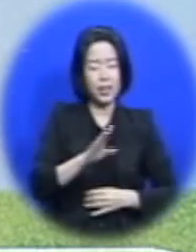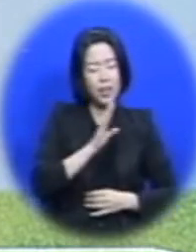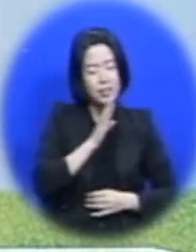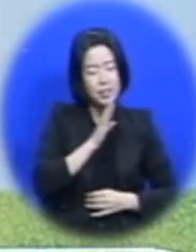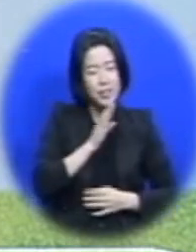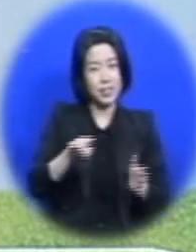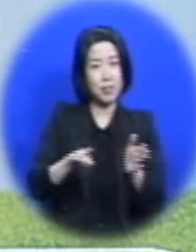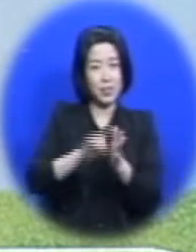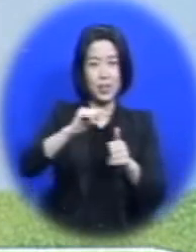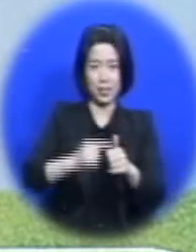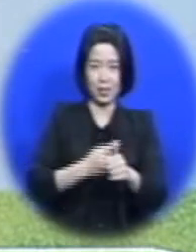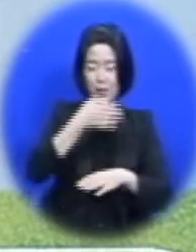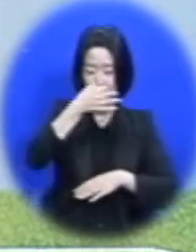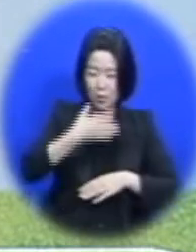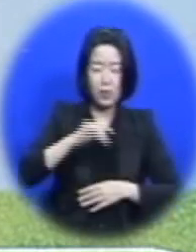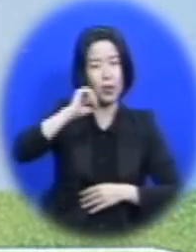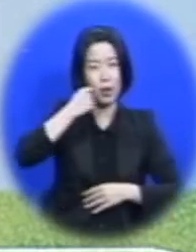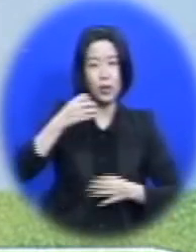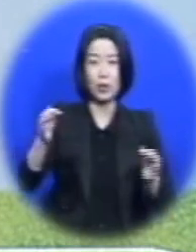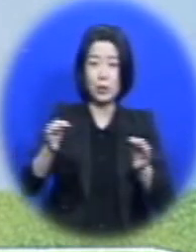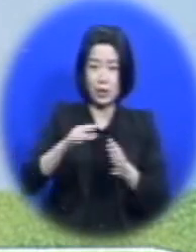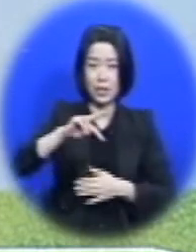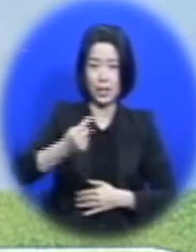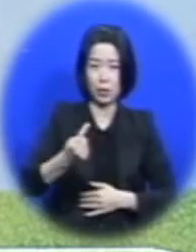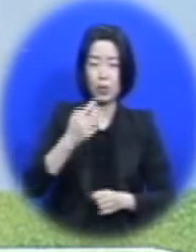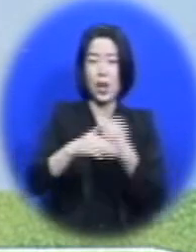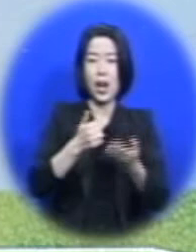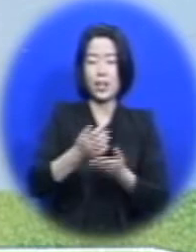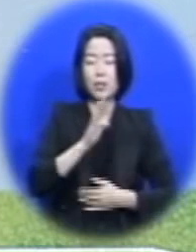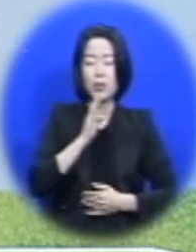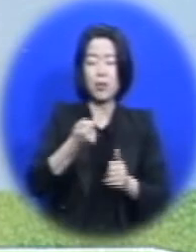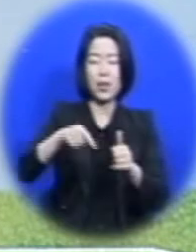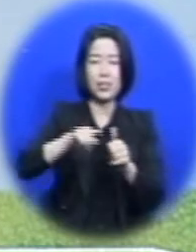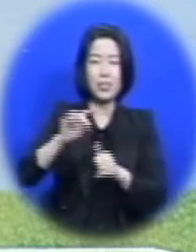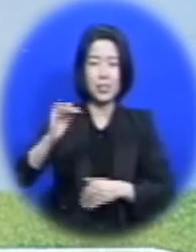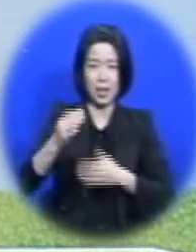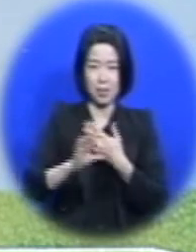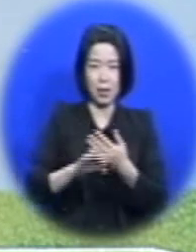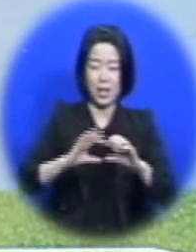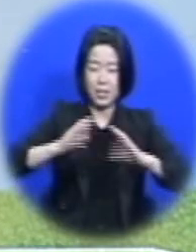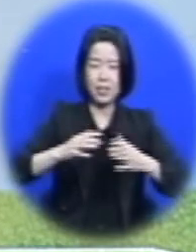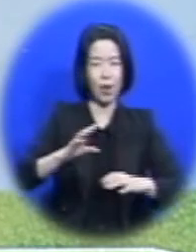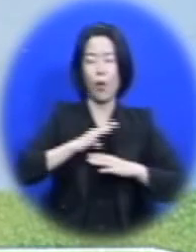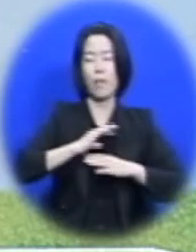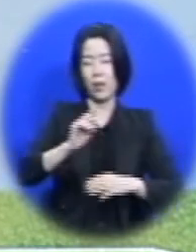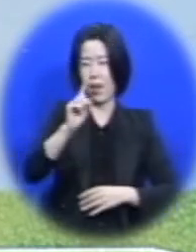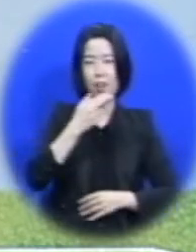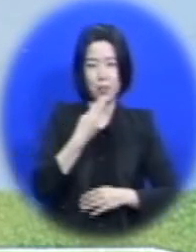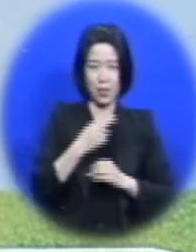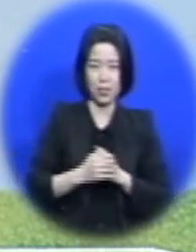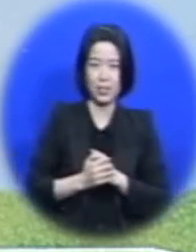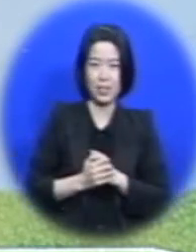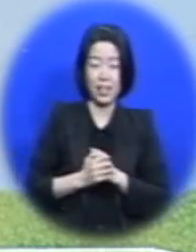믿어져 서 힘들고 어려운 순간에도 하나님이 정말 의지가 되면 세상 겁날 게 뭐가 있겠어요